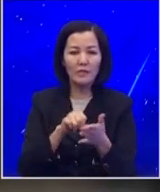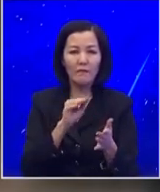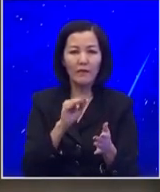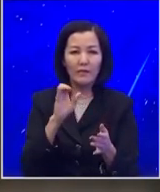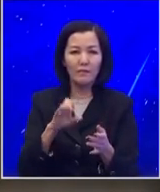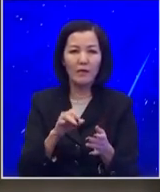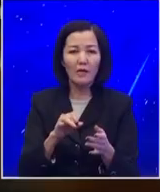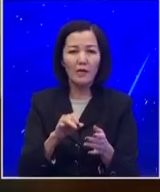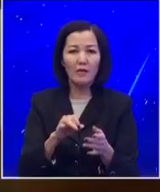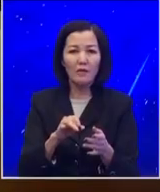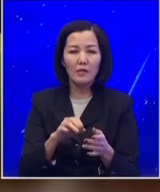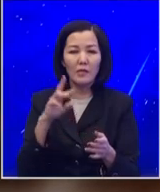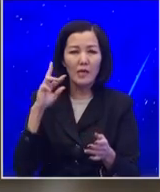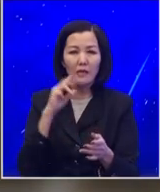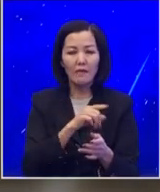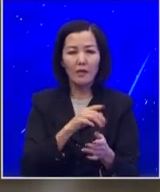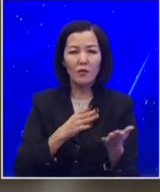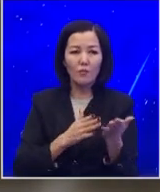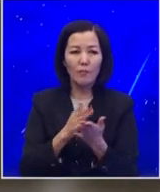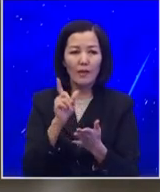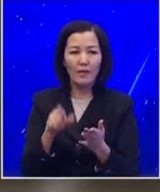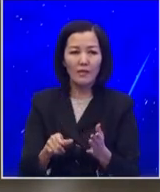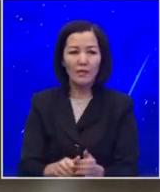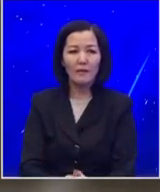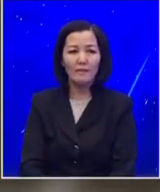причастности ФСБ к отравлению политика.